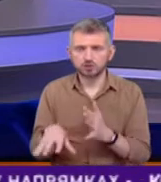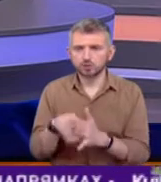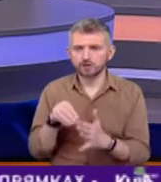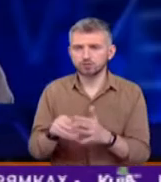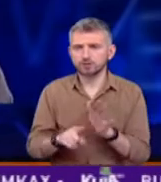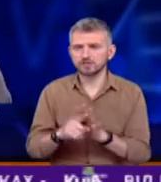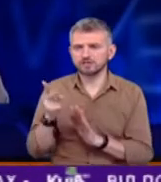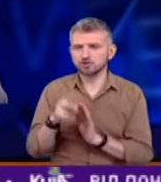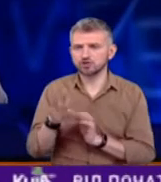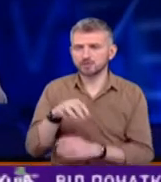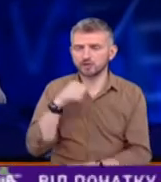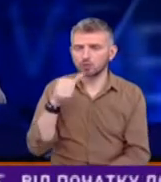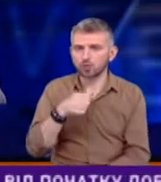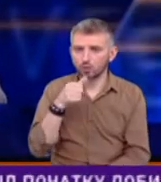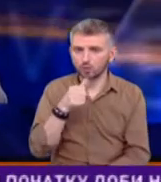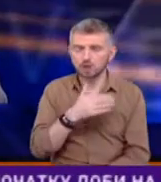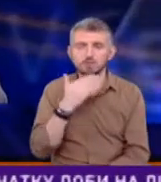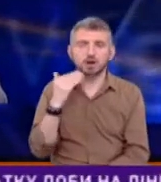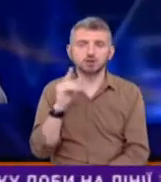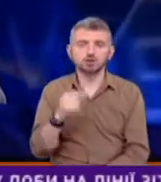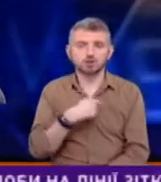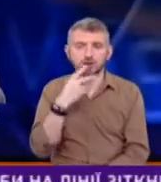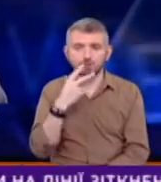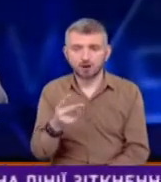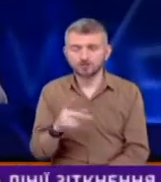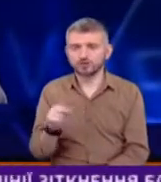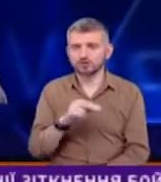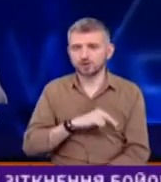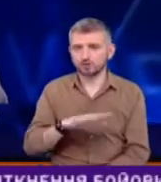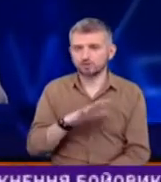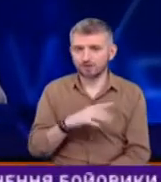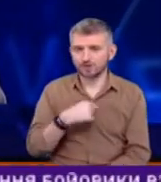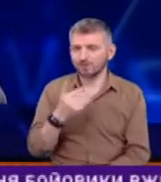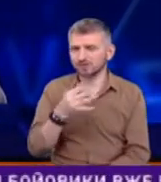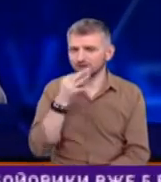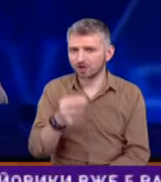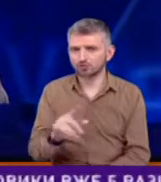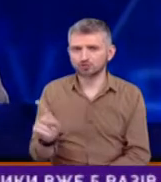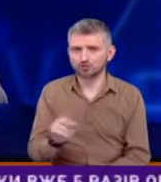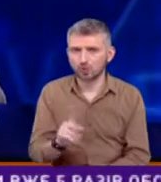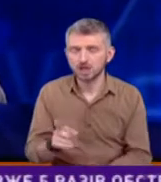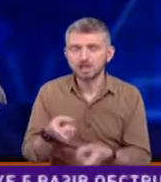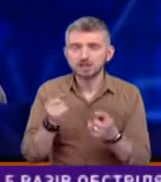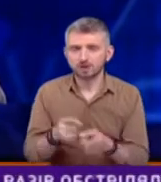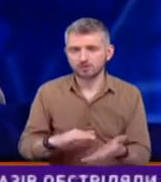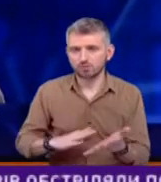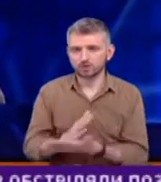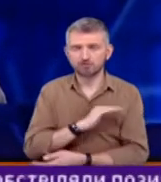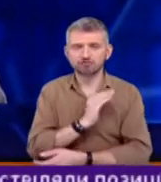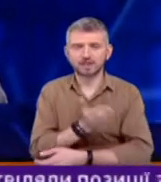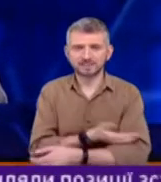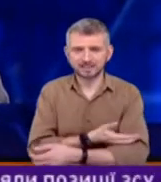ще з 2004 року, і багато чого бачив і з чим працював. Я вам скажу, що справжня політична